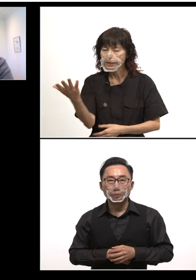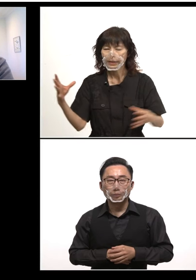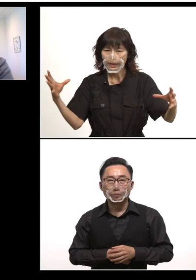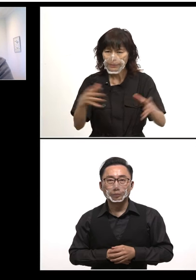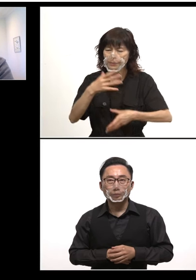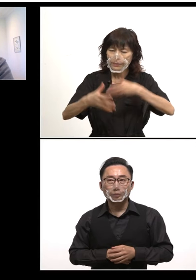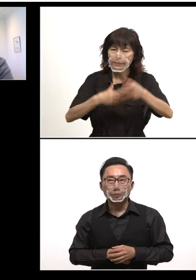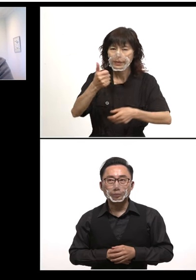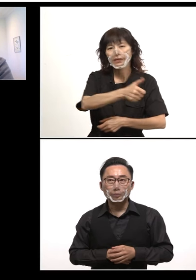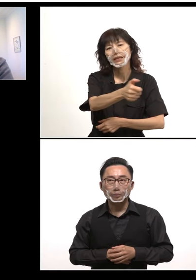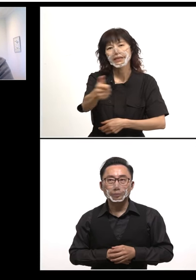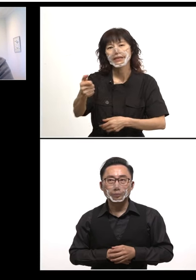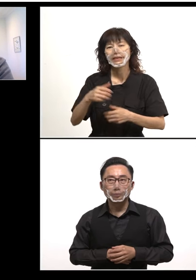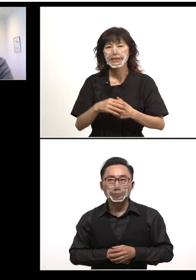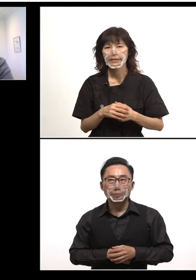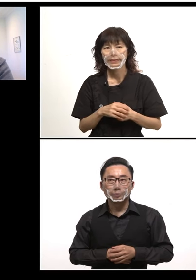同埋討論，多謝曬。